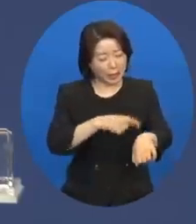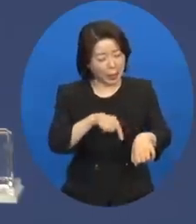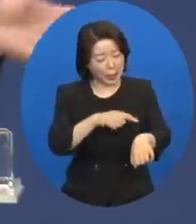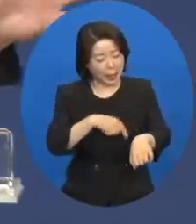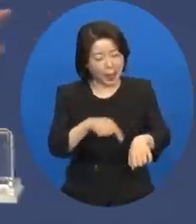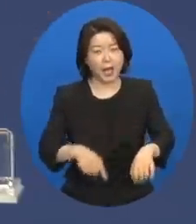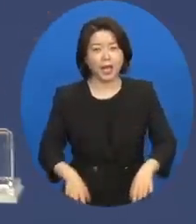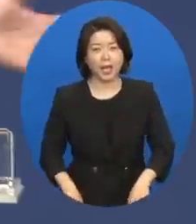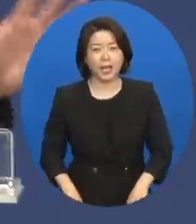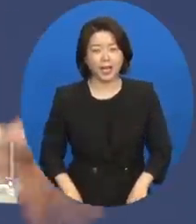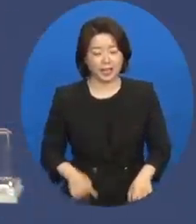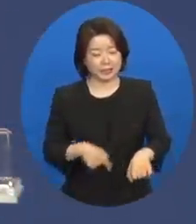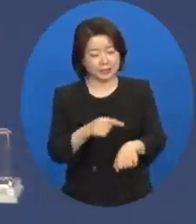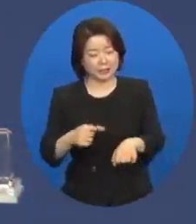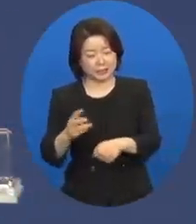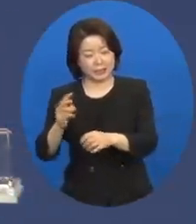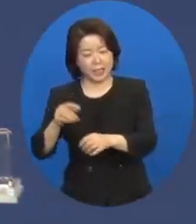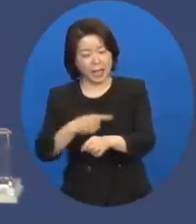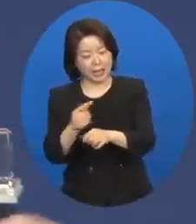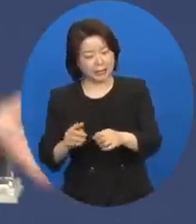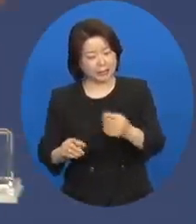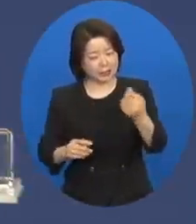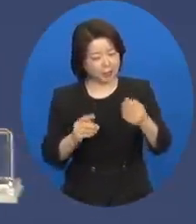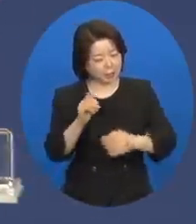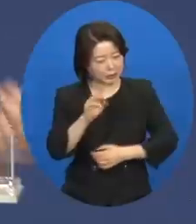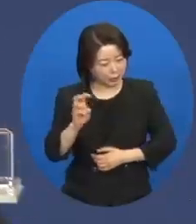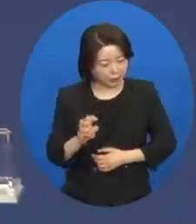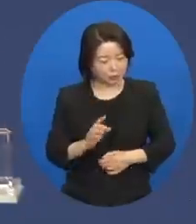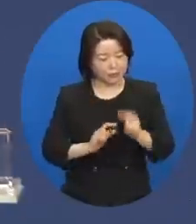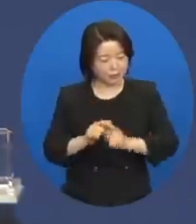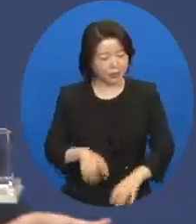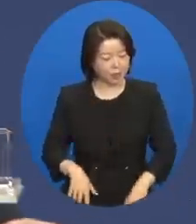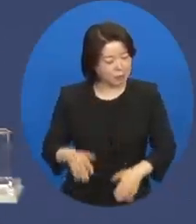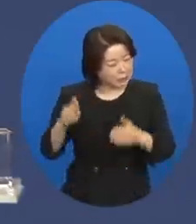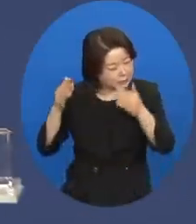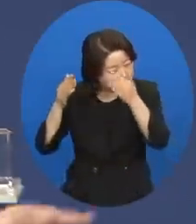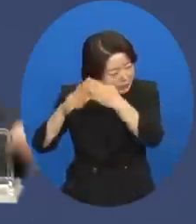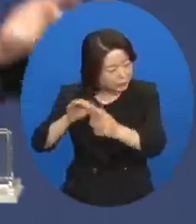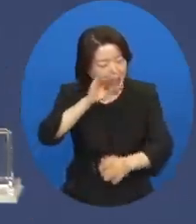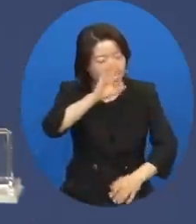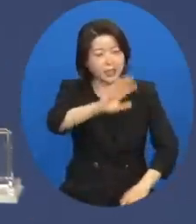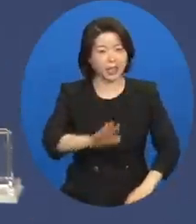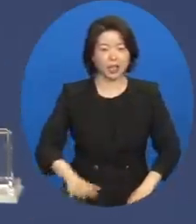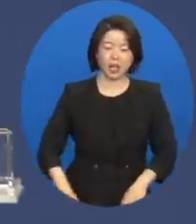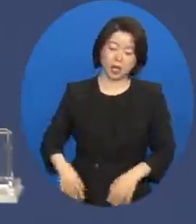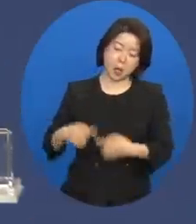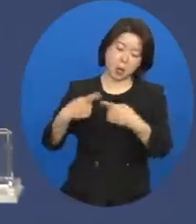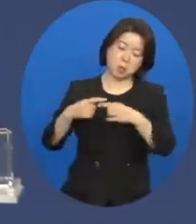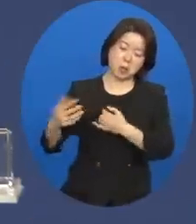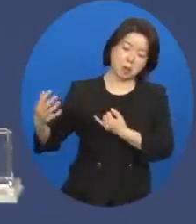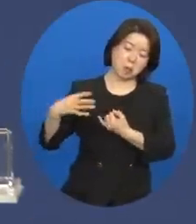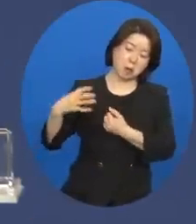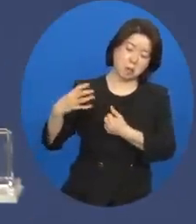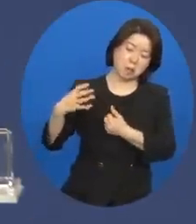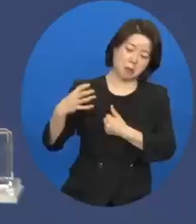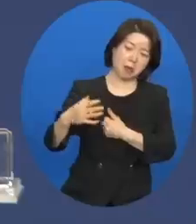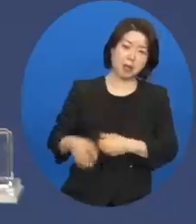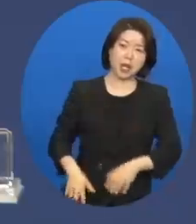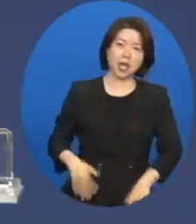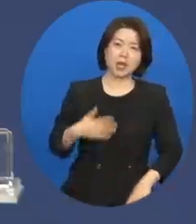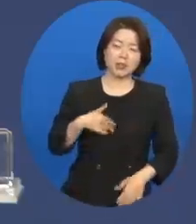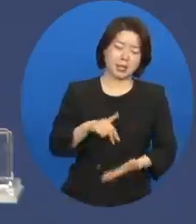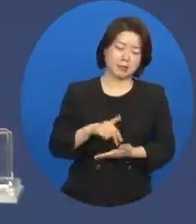한 시간 뭐 이렇게 한 시간 반 넘어가면 더 이상 들을 수 집중할 수가 없다고 이런 막 분석을 하면서 나를 어렵게